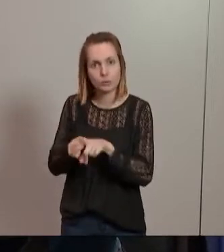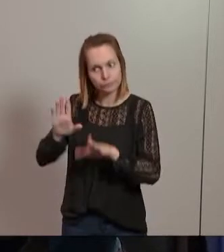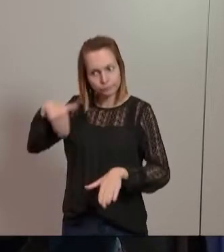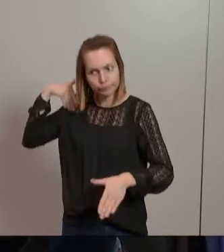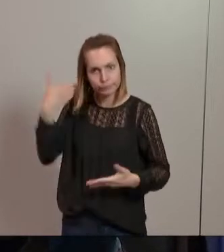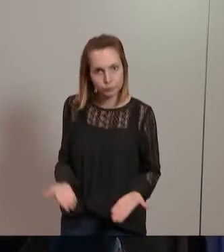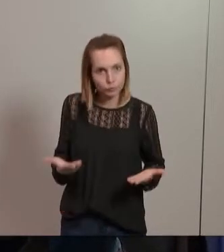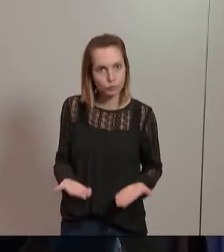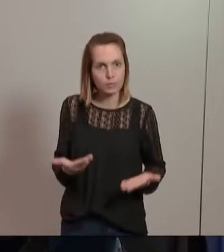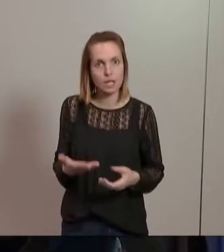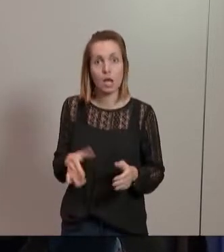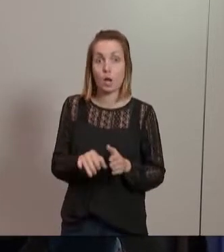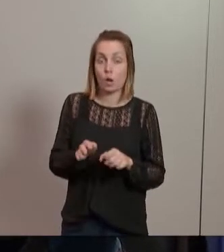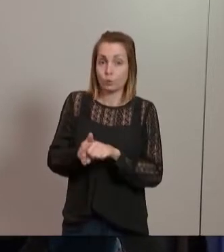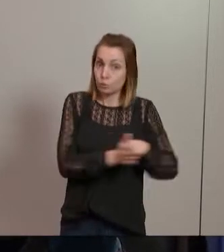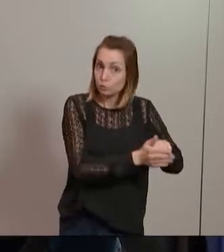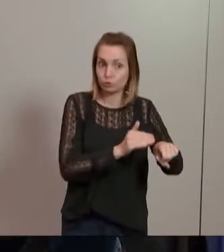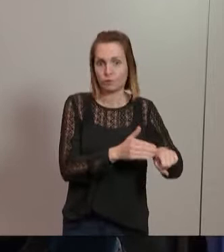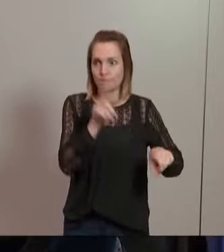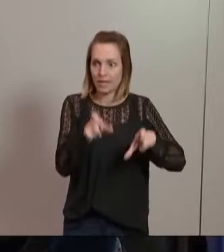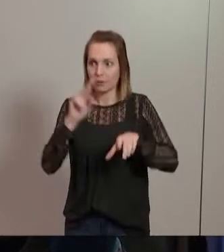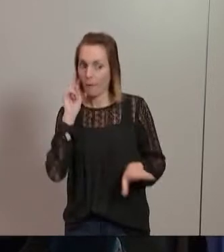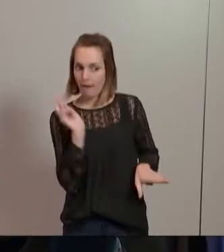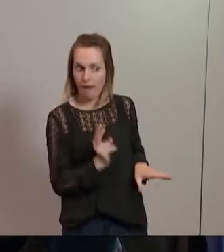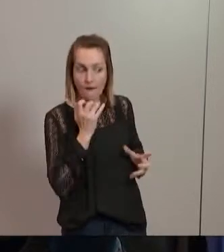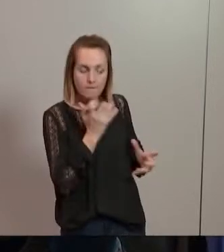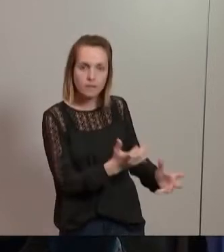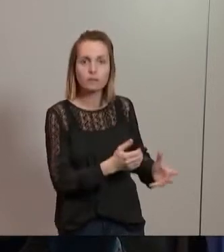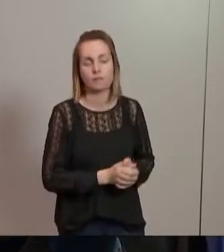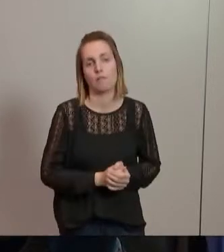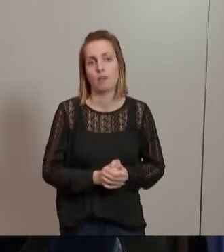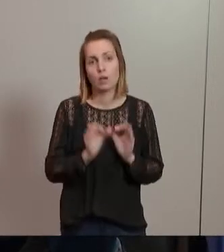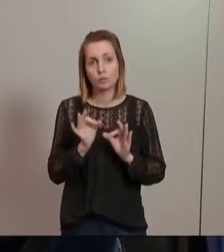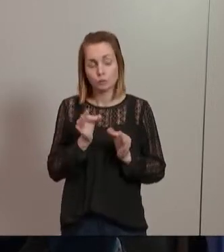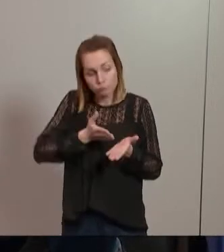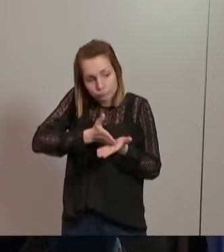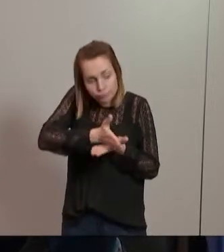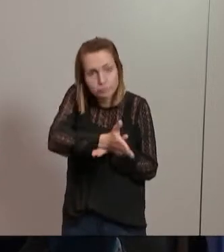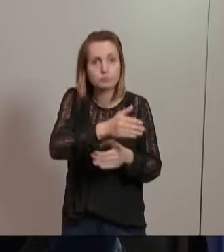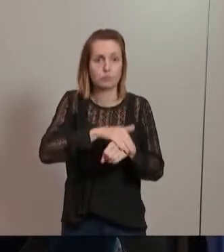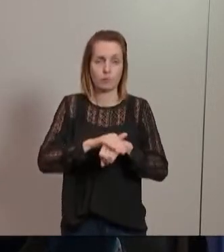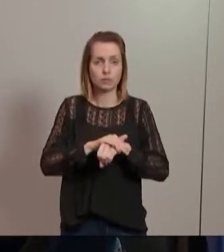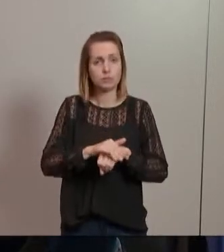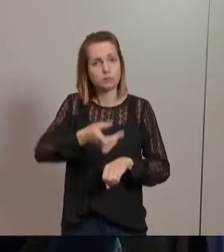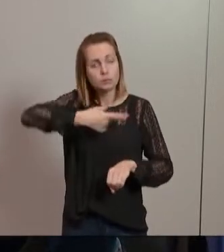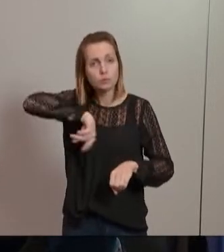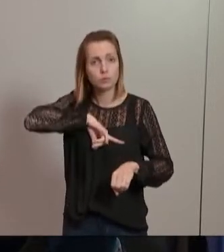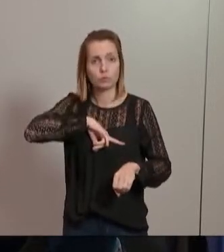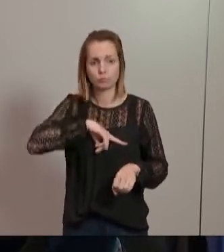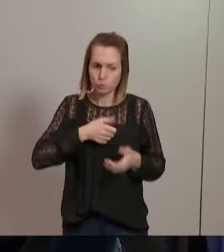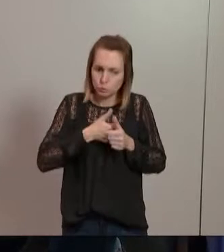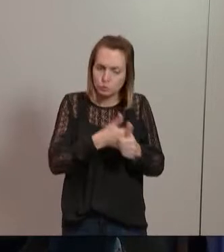ville de gauche regardée et enviée. C'est dans cette trajectoire politique que nous nous